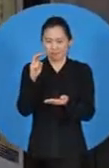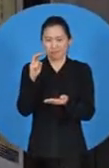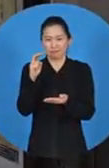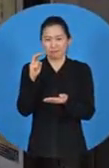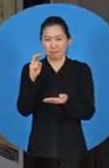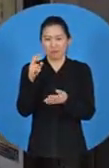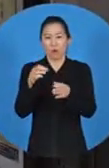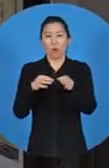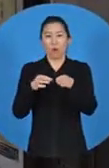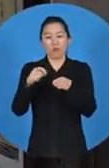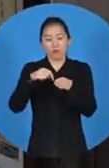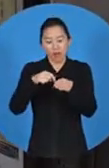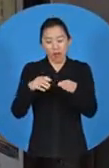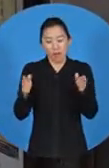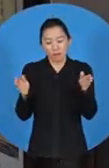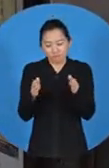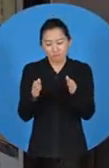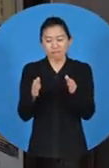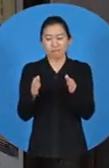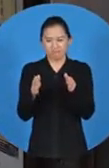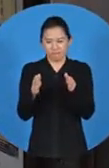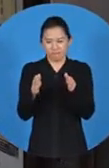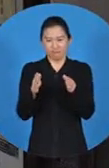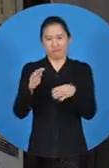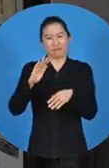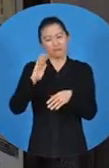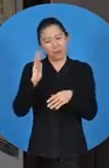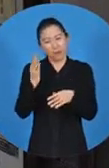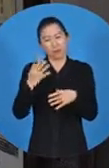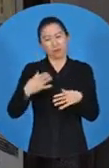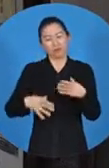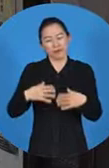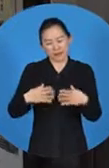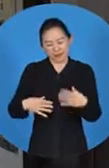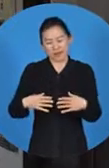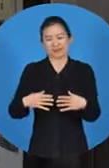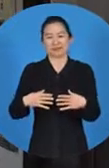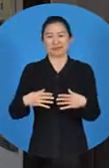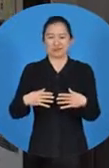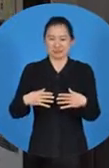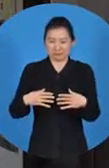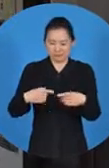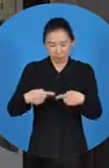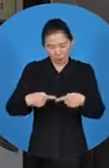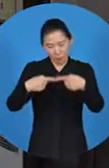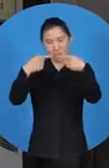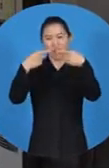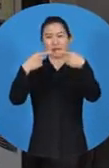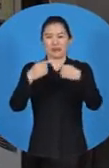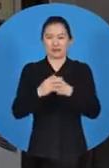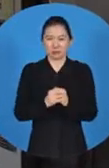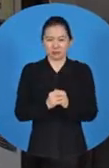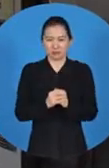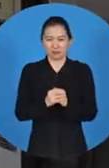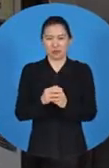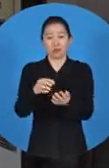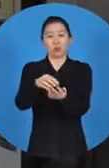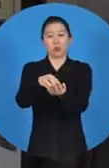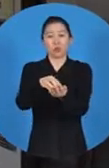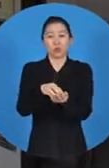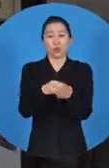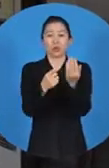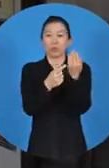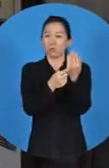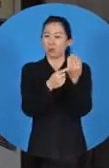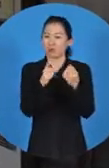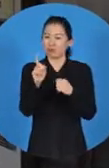うちみたいなこう ちっちゃいところがとか思ったんですけど、まあ、すごい嬉しかったです。はい、本当に光栄でした。 受賞されたポイント